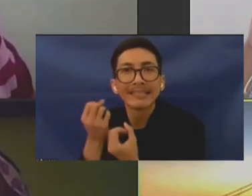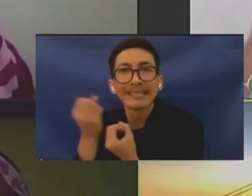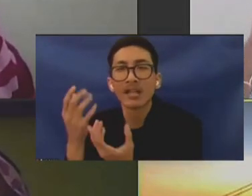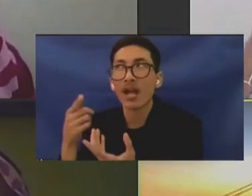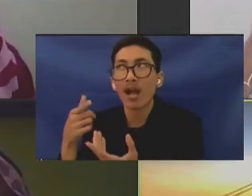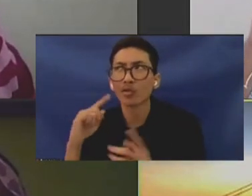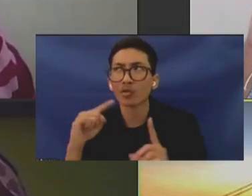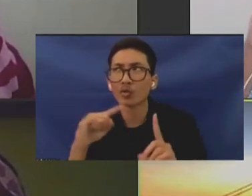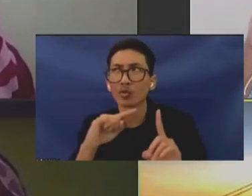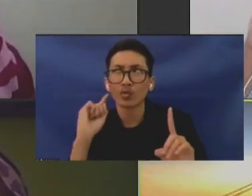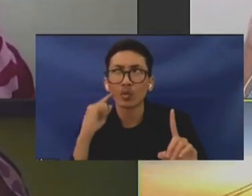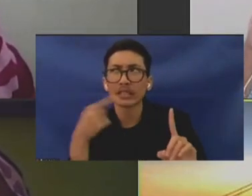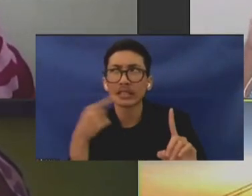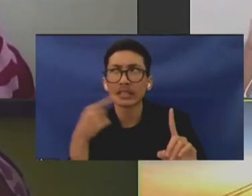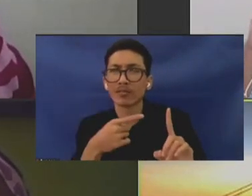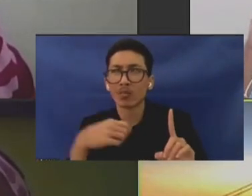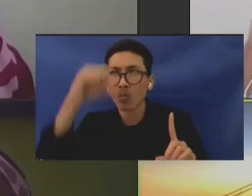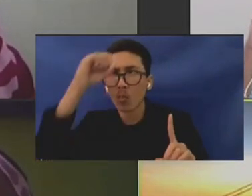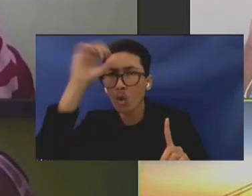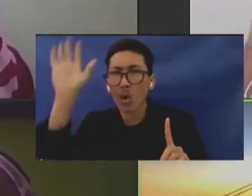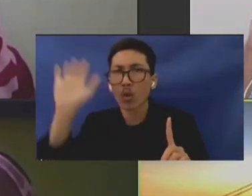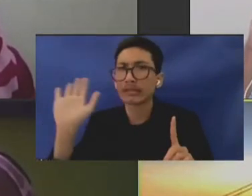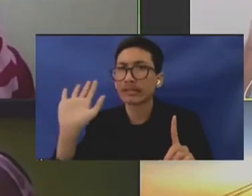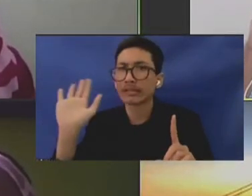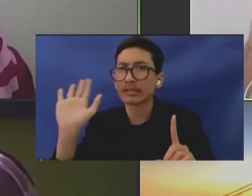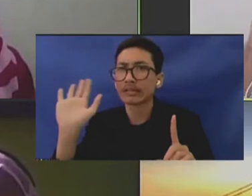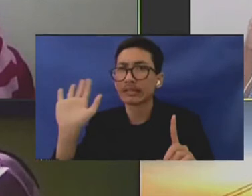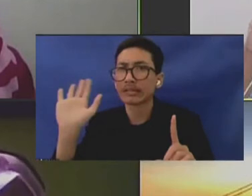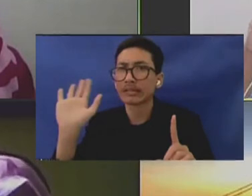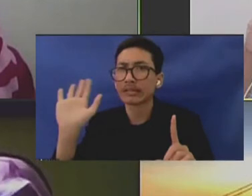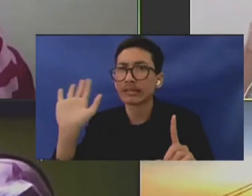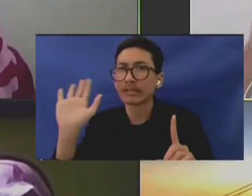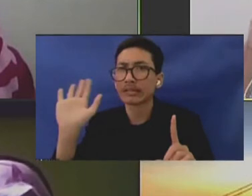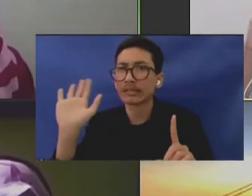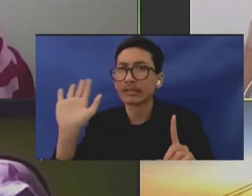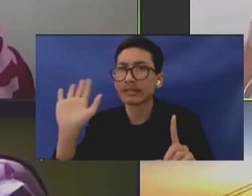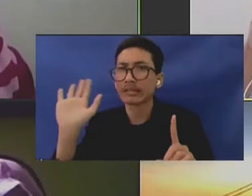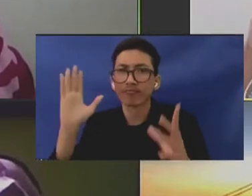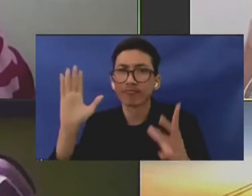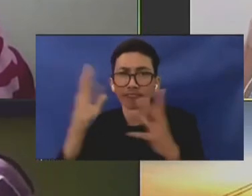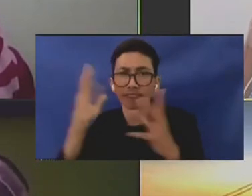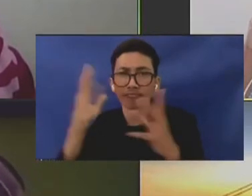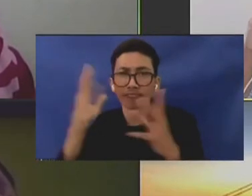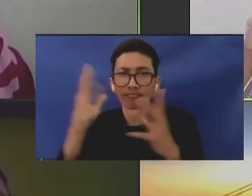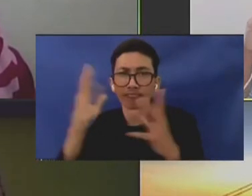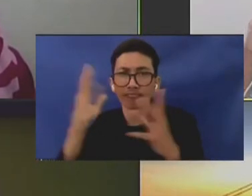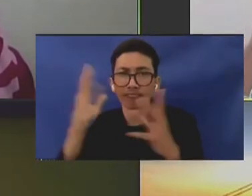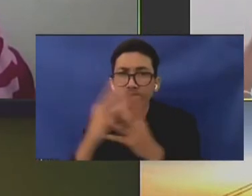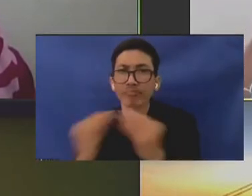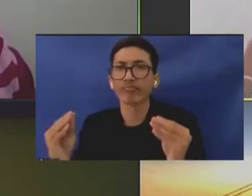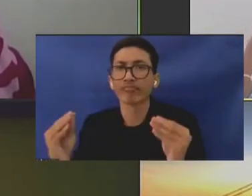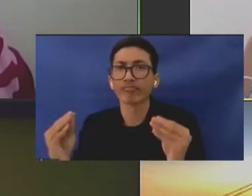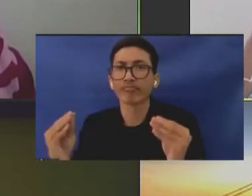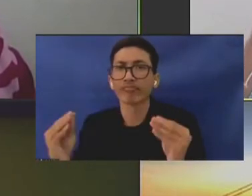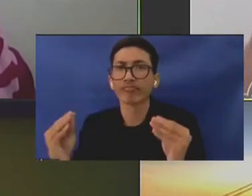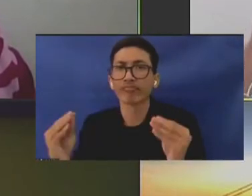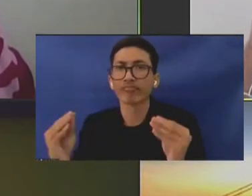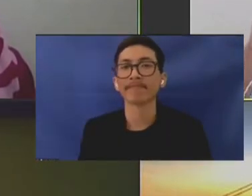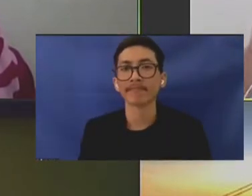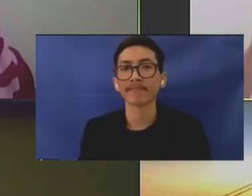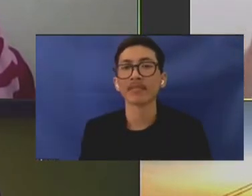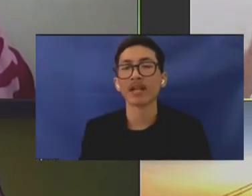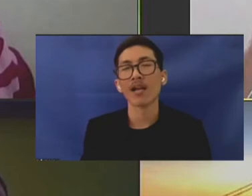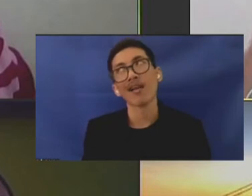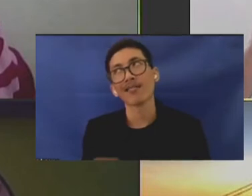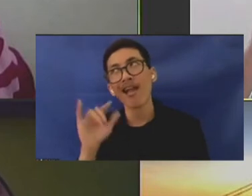gitu. Jadi salah satu yang seperti tadi saya sempat mention gitu, bahwa saya sangat sedih sebenarnya dengan kurikulum SLB,